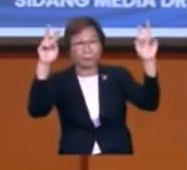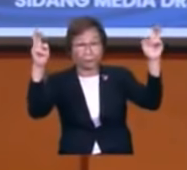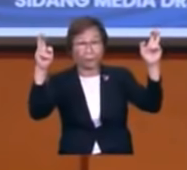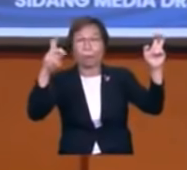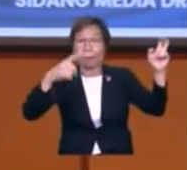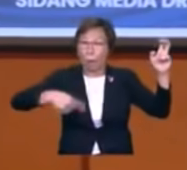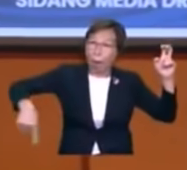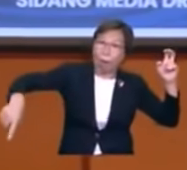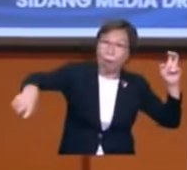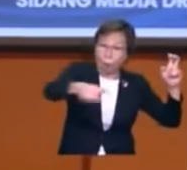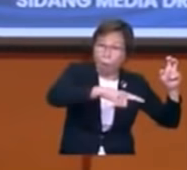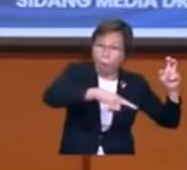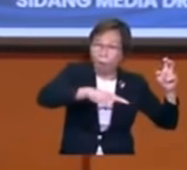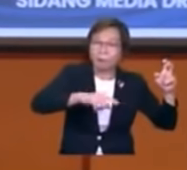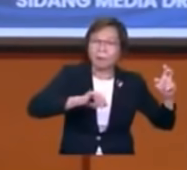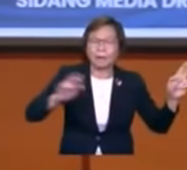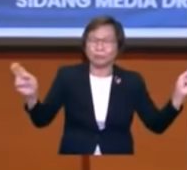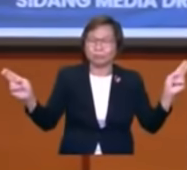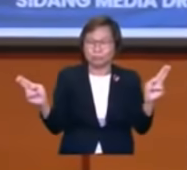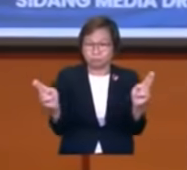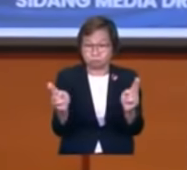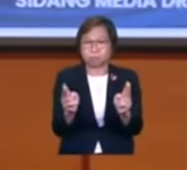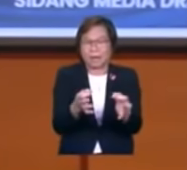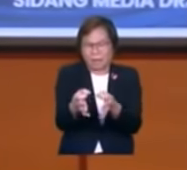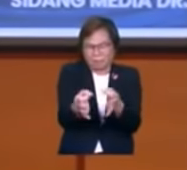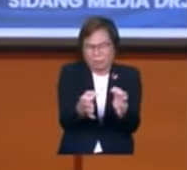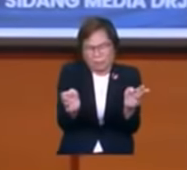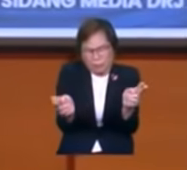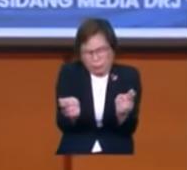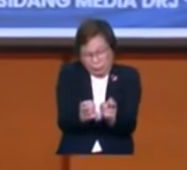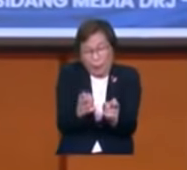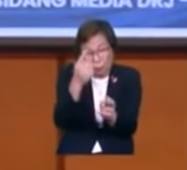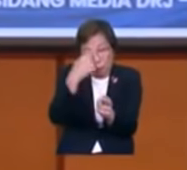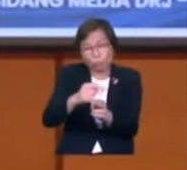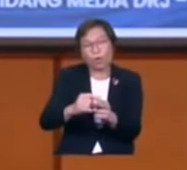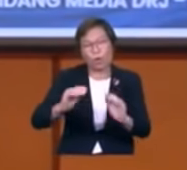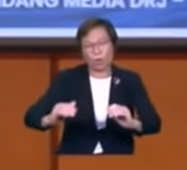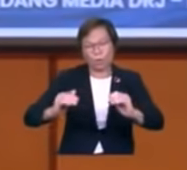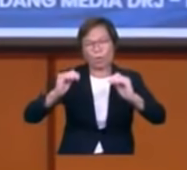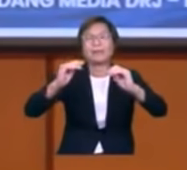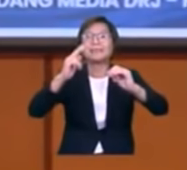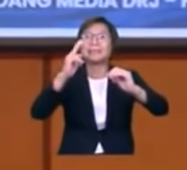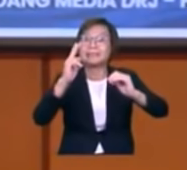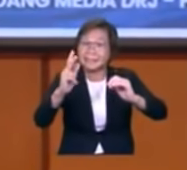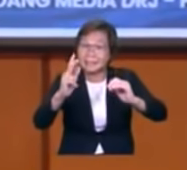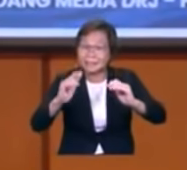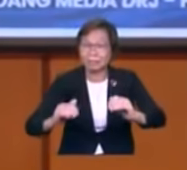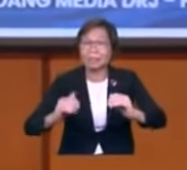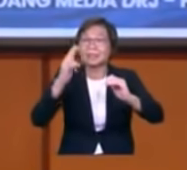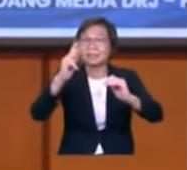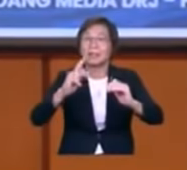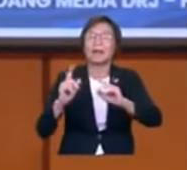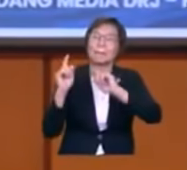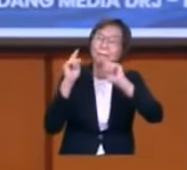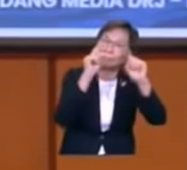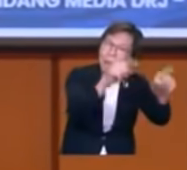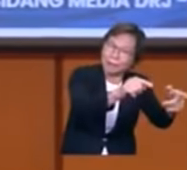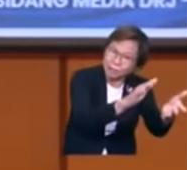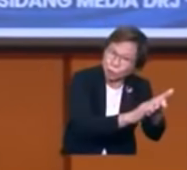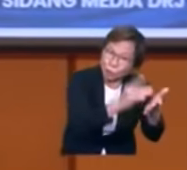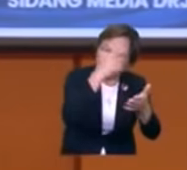umumnya kalau saya boleh ringkaskan bahwa untuk fasa tiga yang hadir ke sekolah